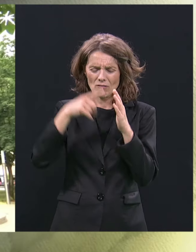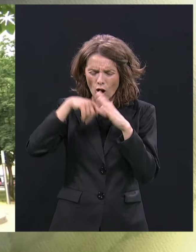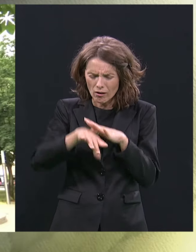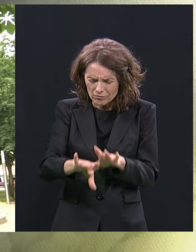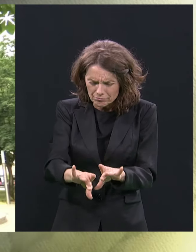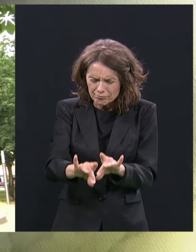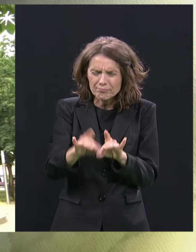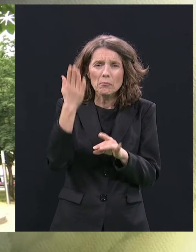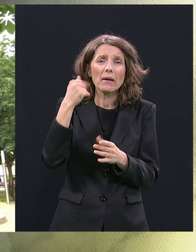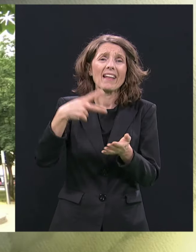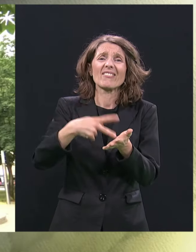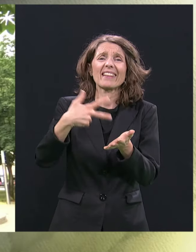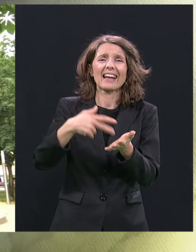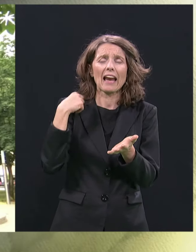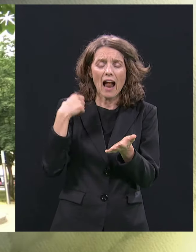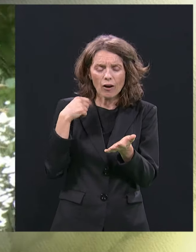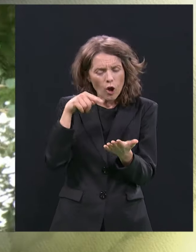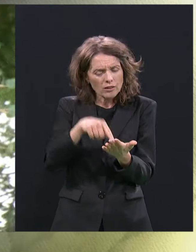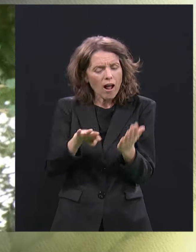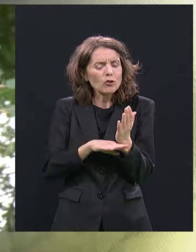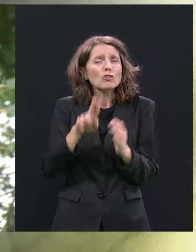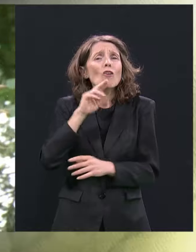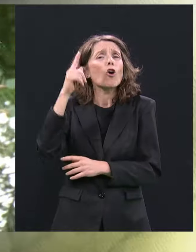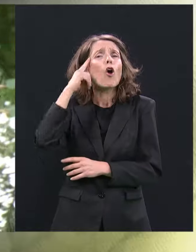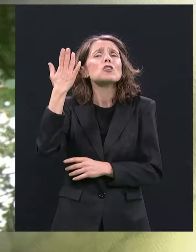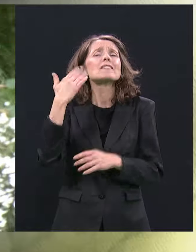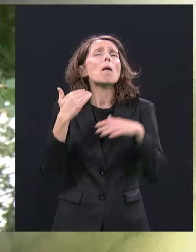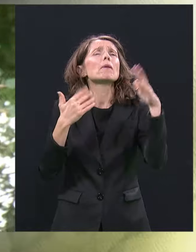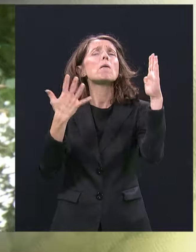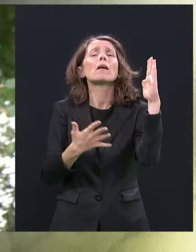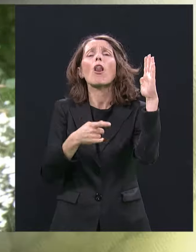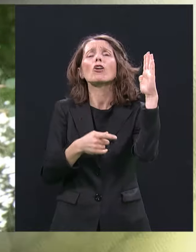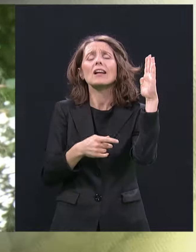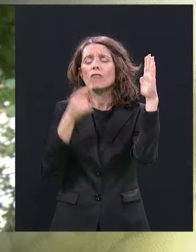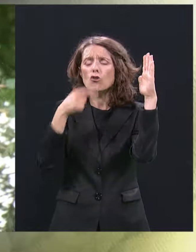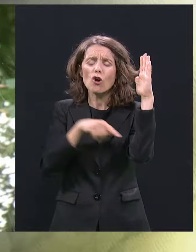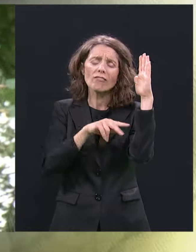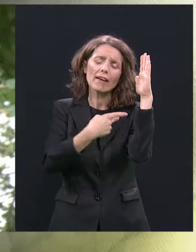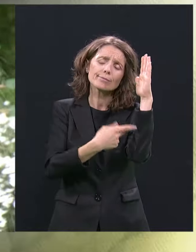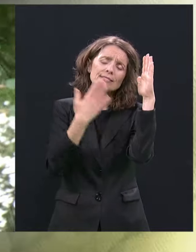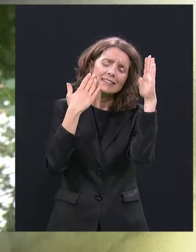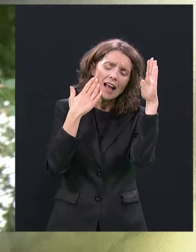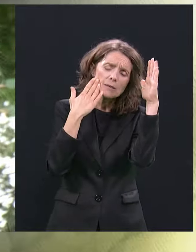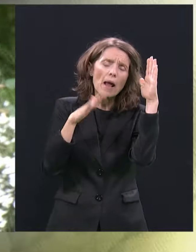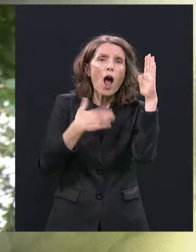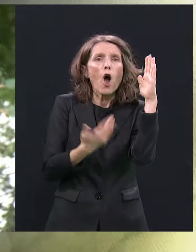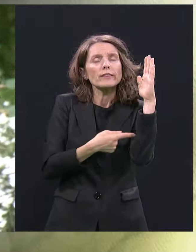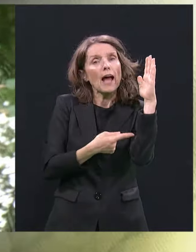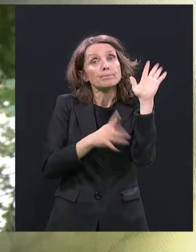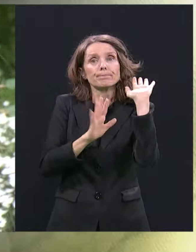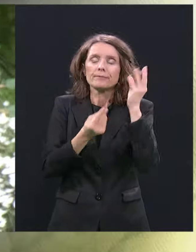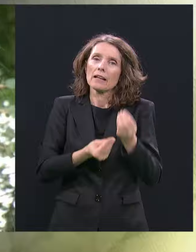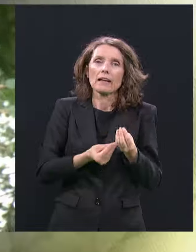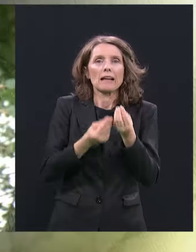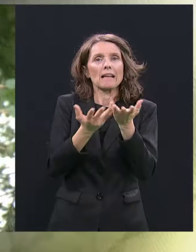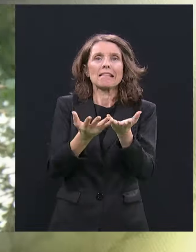drugog senovitog drveta koje je izvađeno iz reke neko zaspao, pa potom prineo žrtvu, makar konac sa svoje odeće da mu se nešto